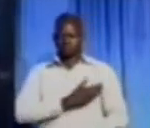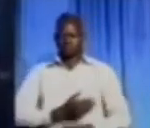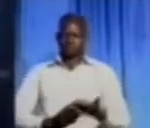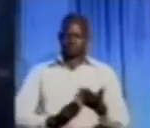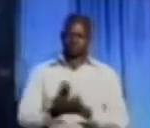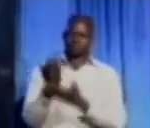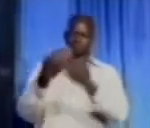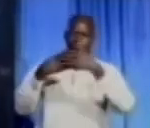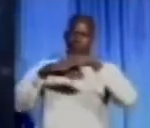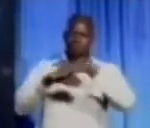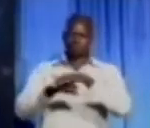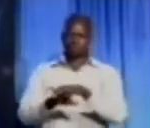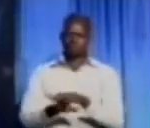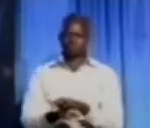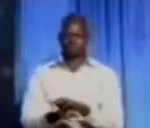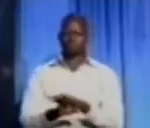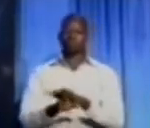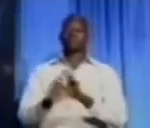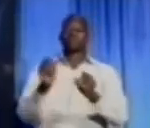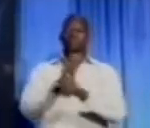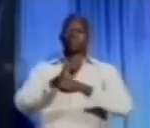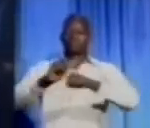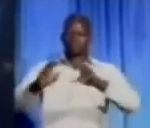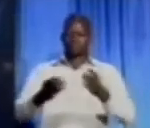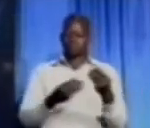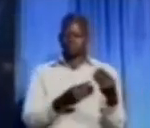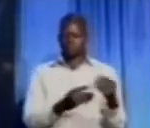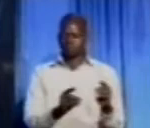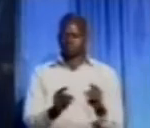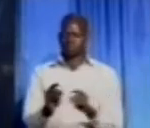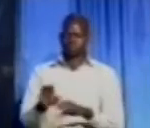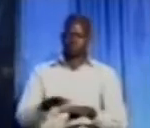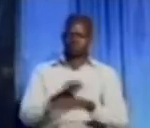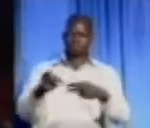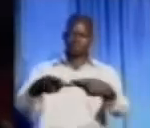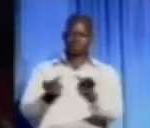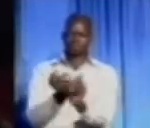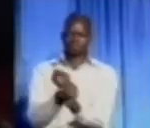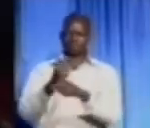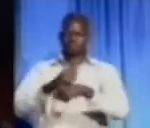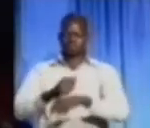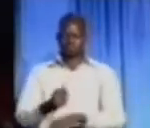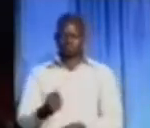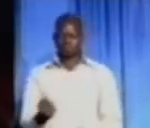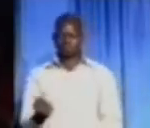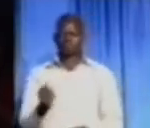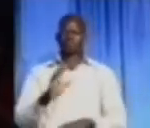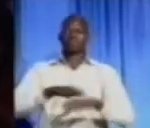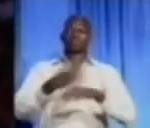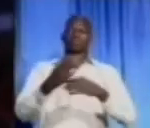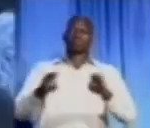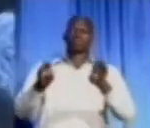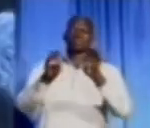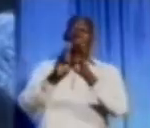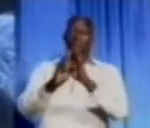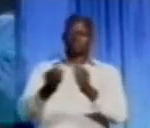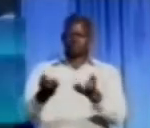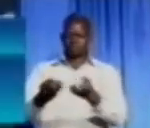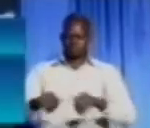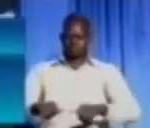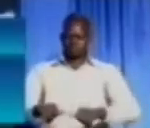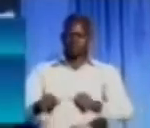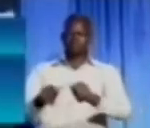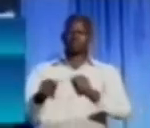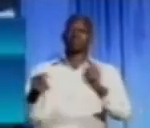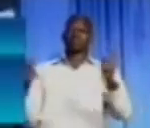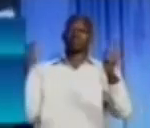l'intégration des entreprises déjà sur la place et, ou si possible d'en créer d'autres. Après le master, je compte continuer jusqu'à